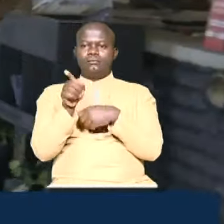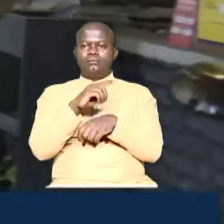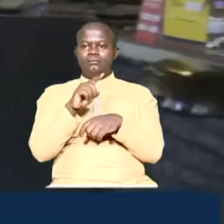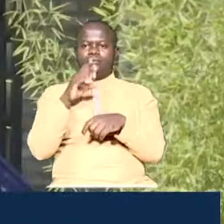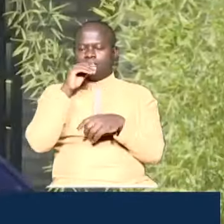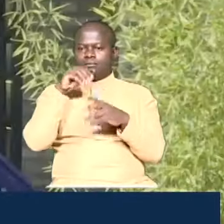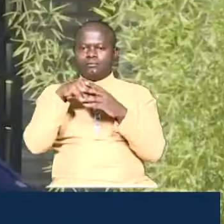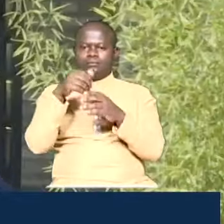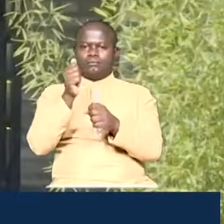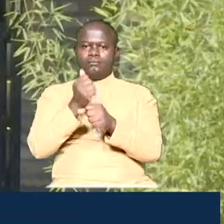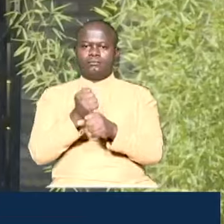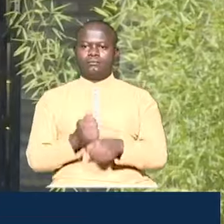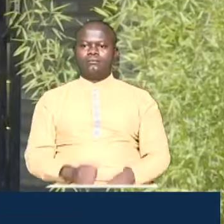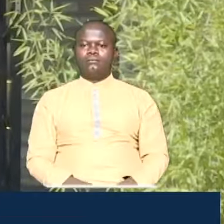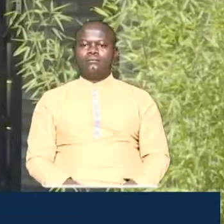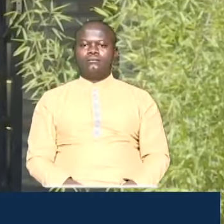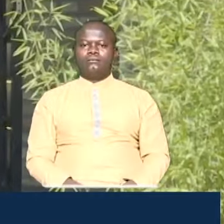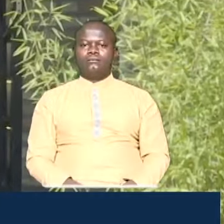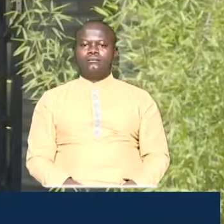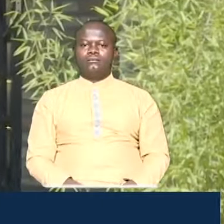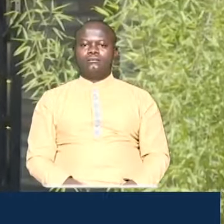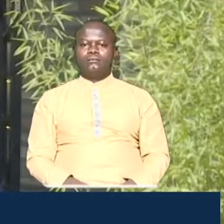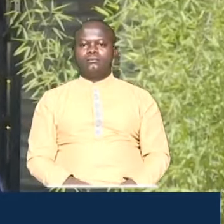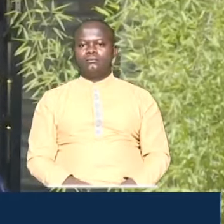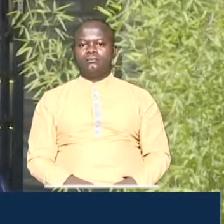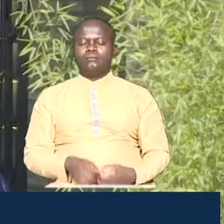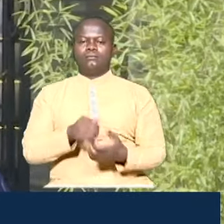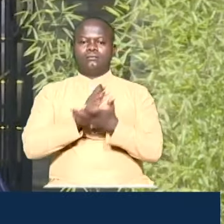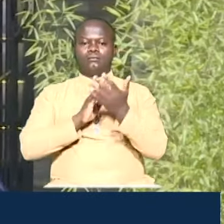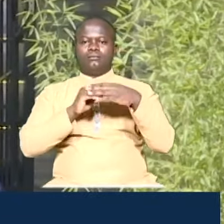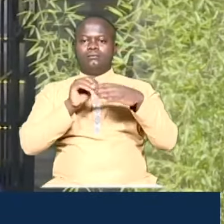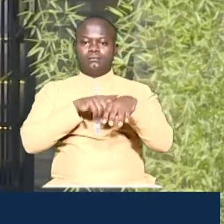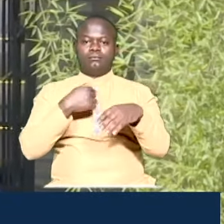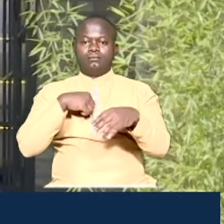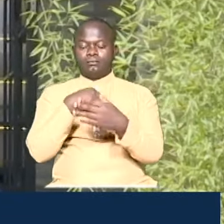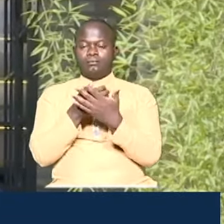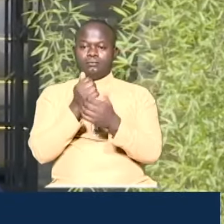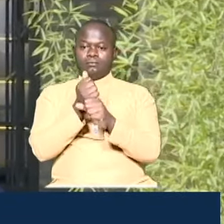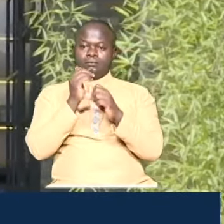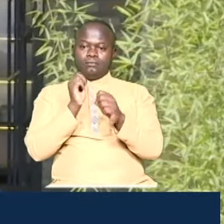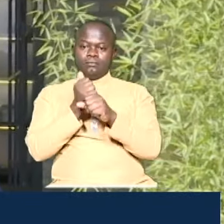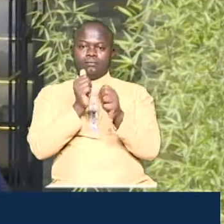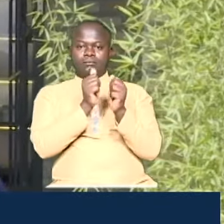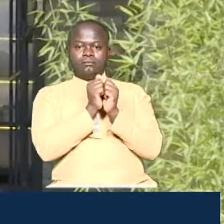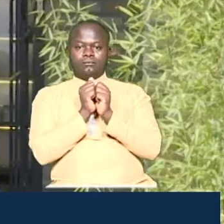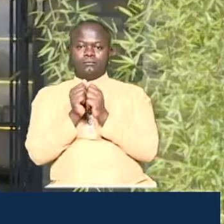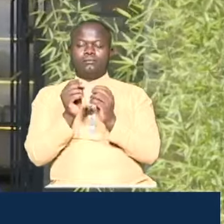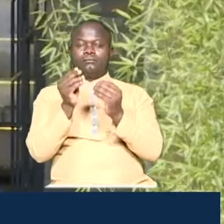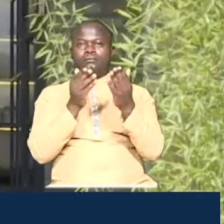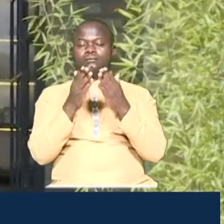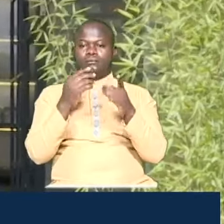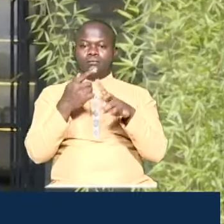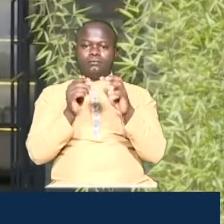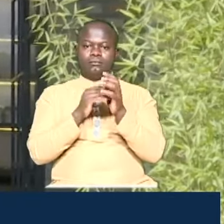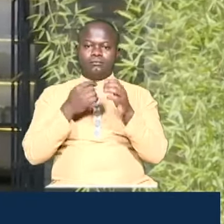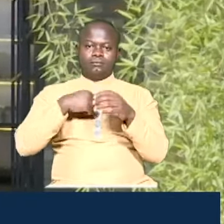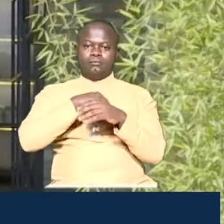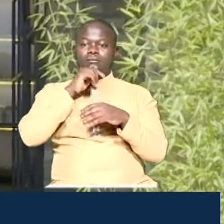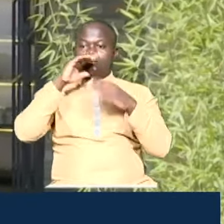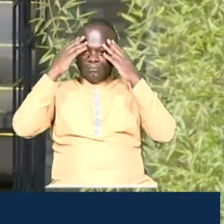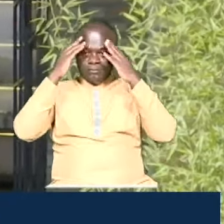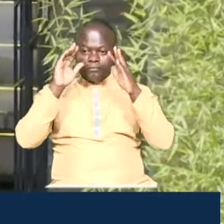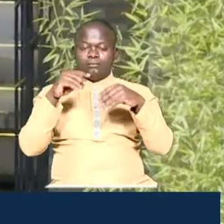bakora. Kuko buriya hari igihe dusaba abakozi gukora gutanga serivisi ariko natwe ubwacu tutazaze serivisi turimo gutanga